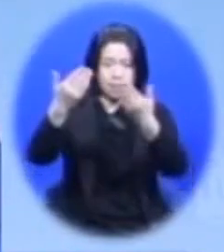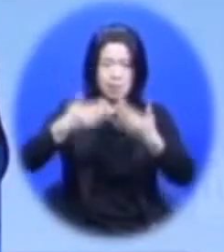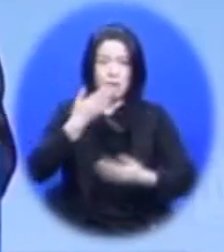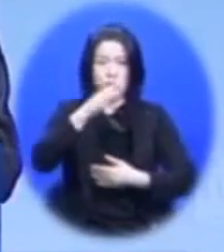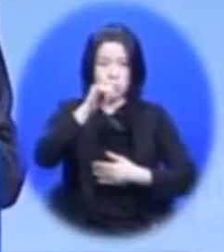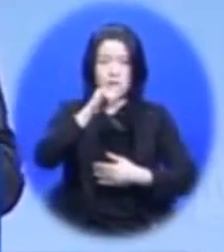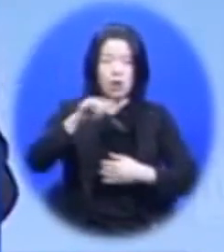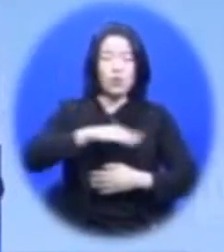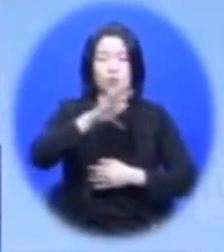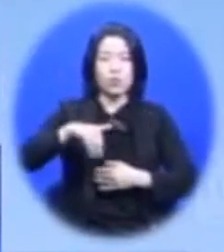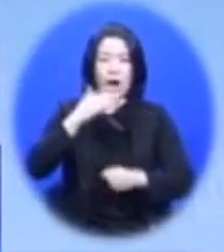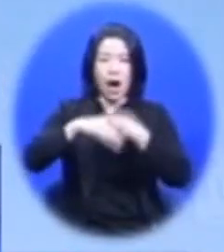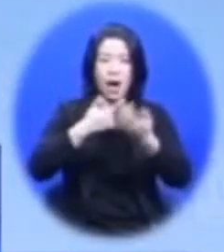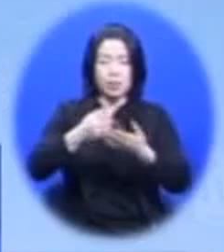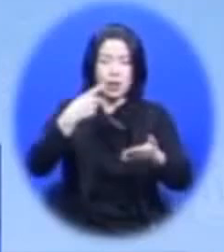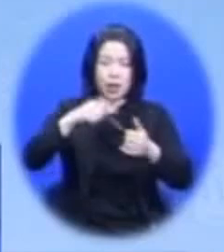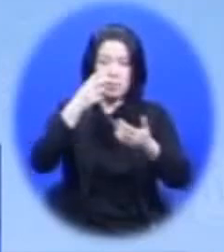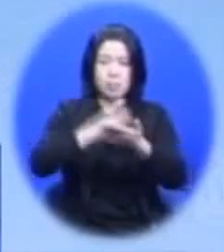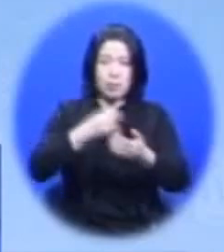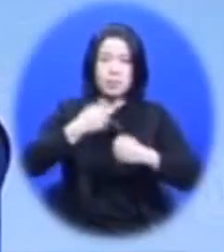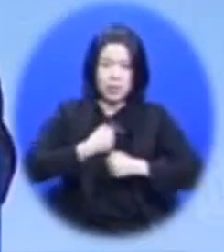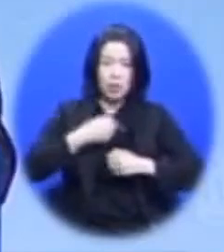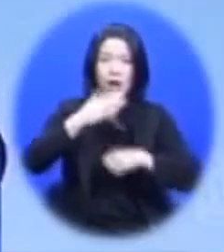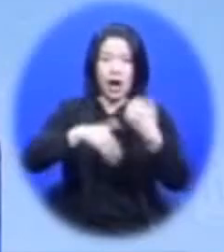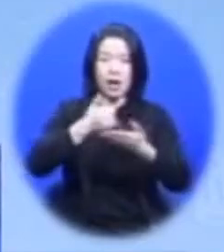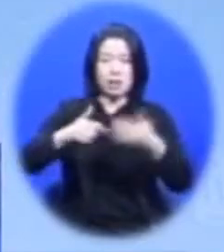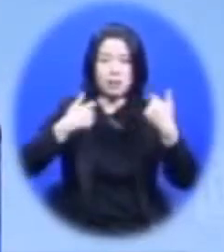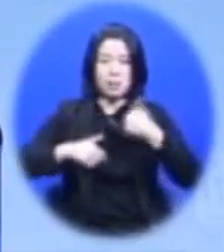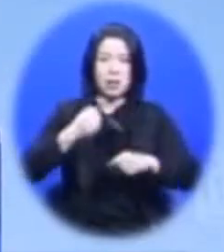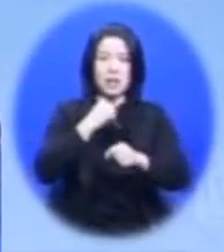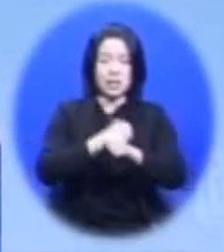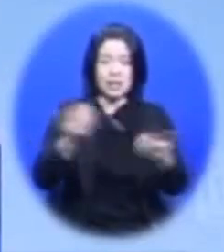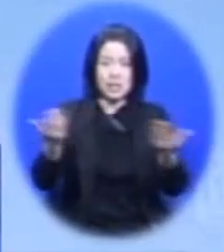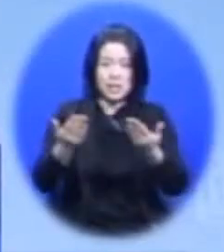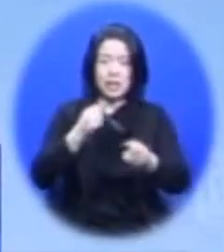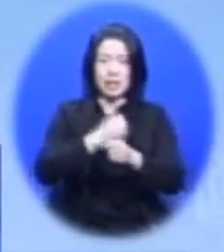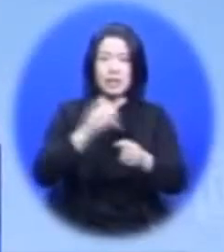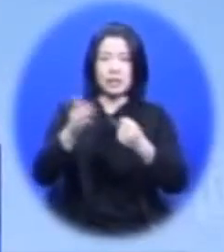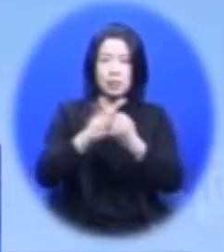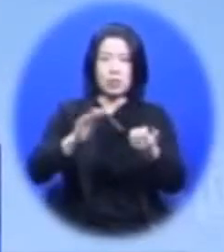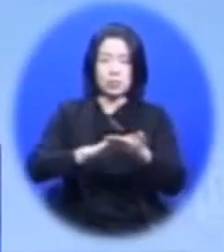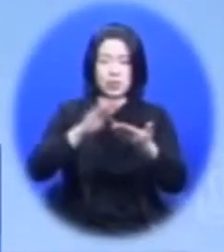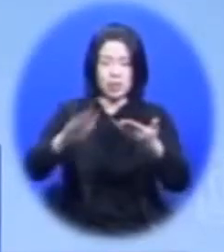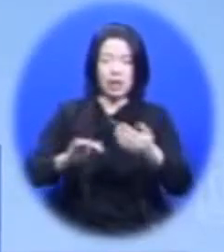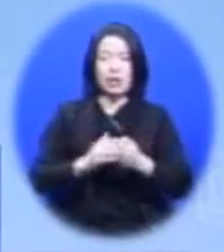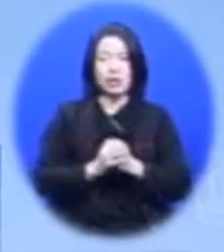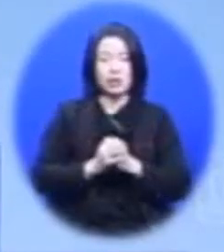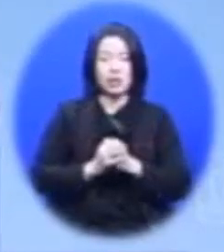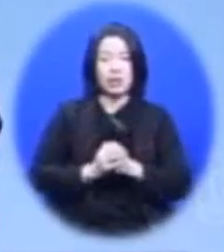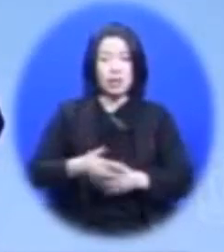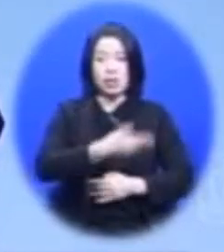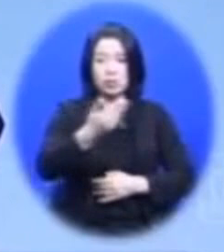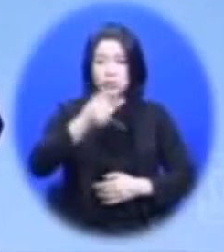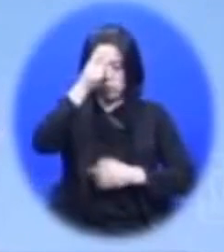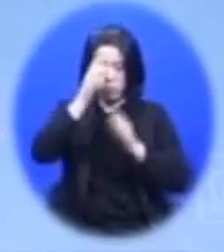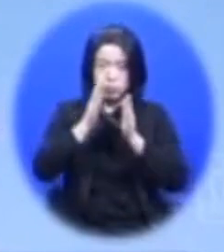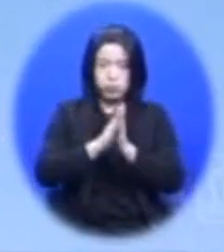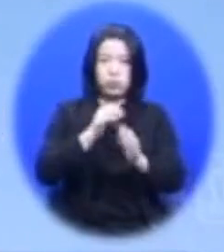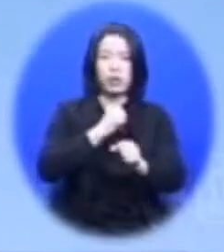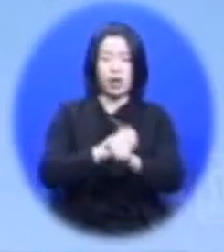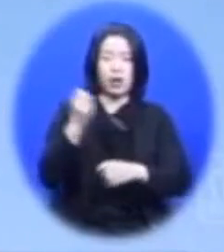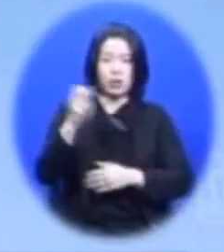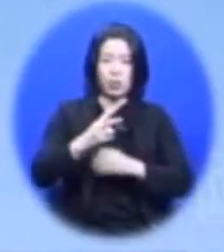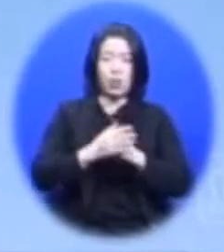우리가 하나님의 계명을 지키고 하나님께서 기뻐하시는 일을 하기 때문입니다. 여러분 기도하고